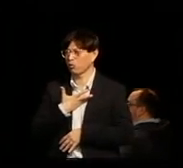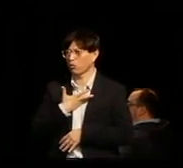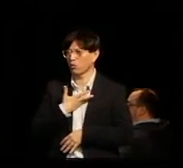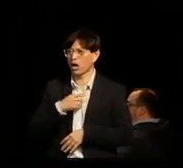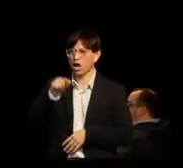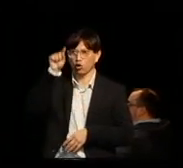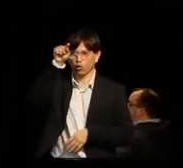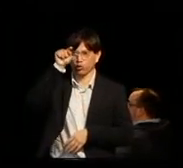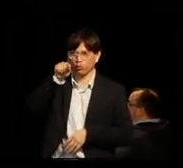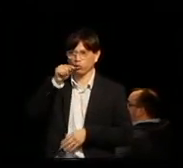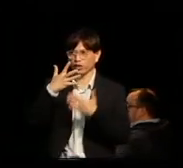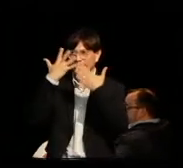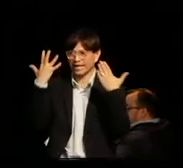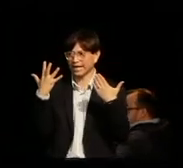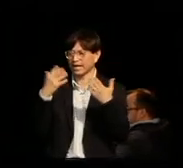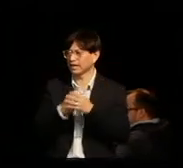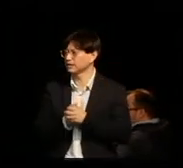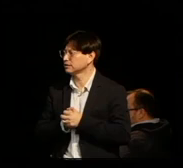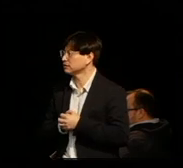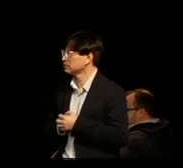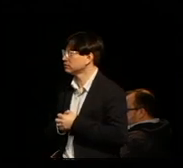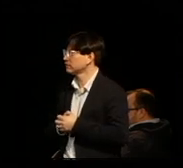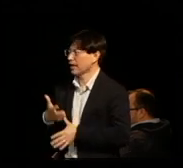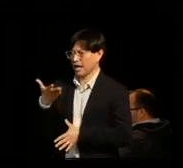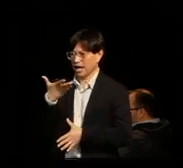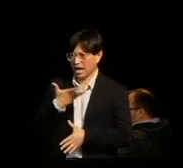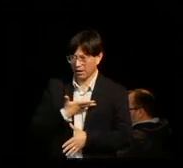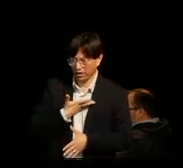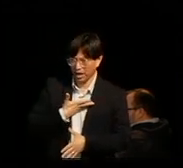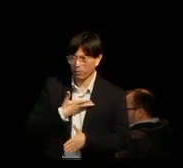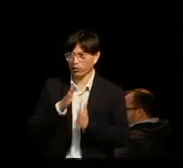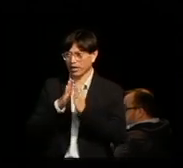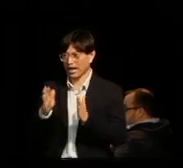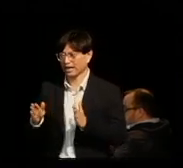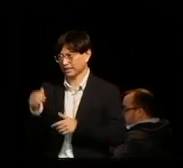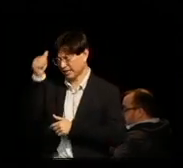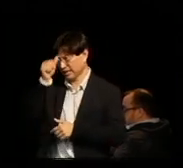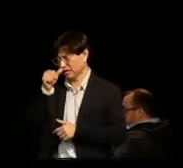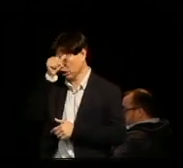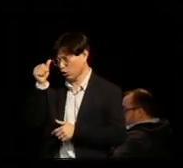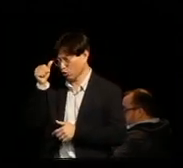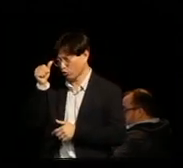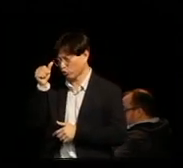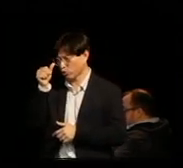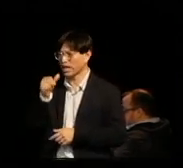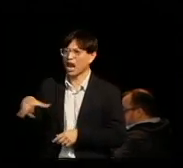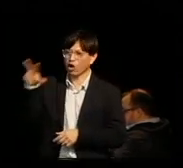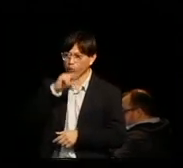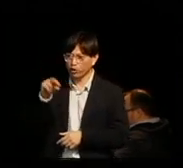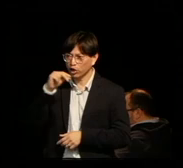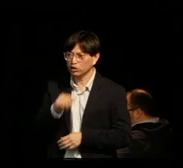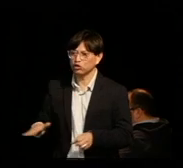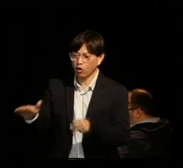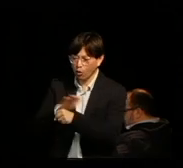punti chiave Anzitutto la grandissima questione parliamo della catechesi dell'iniziazione Cristiana no del rapporto con le famiglie e